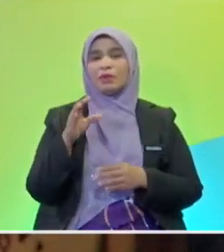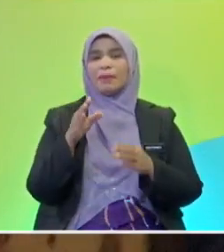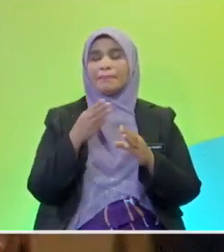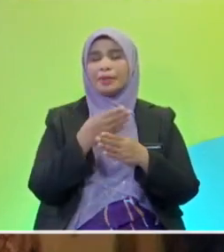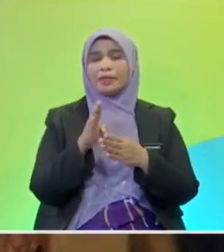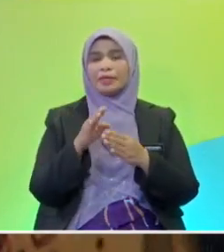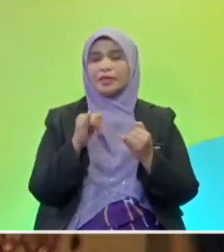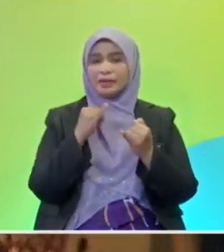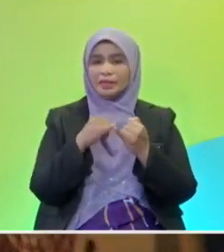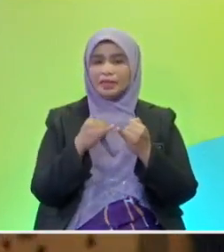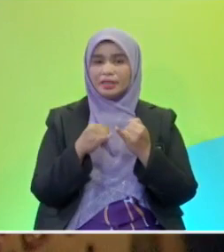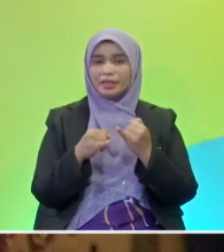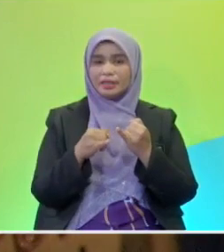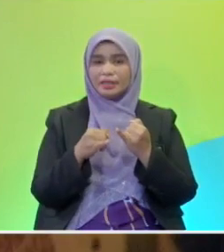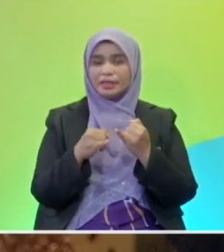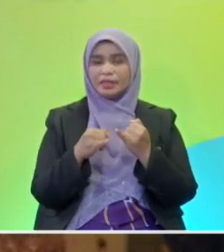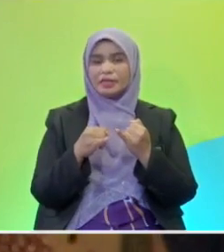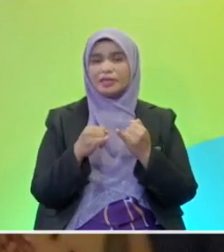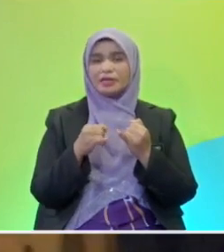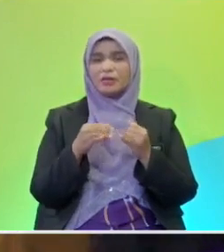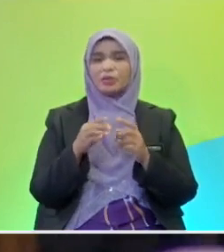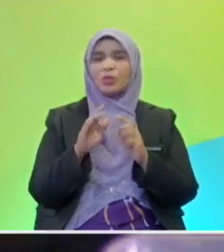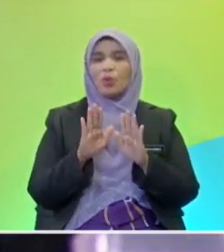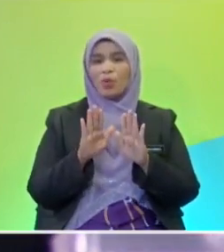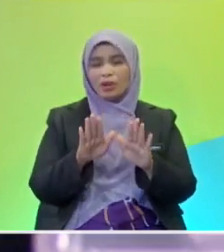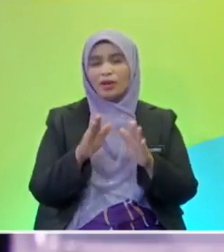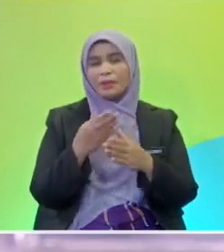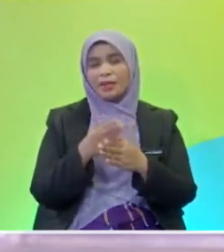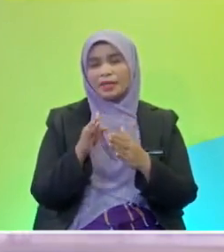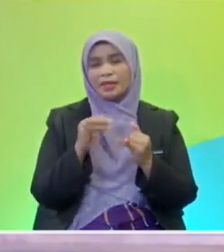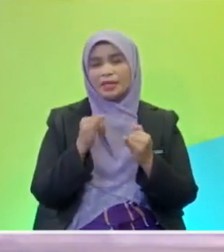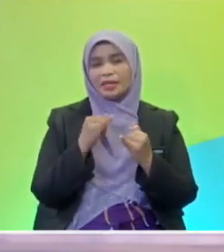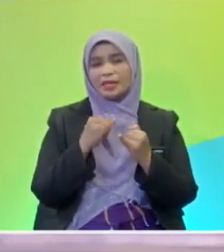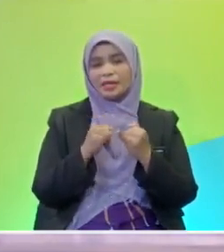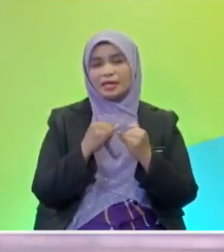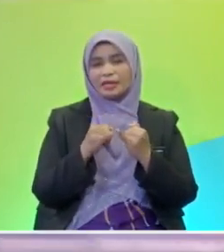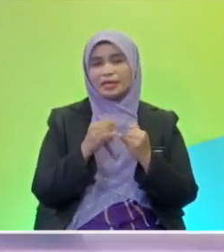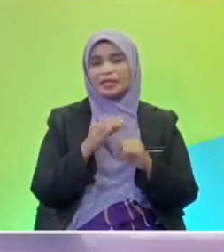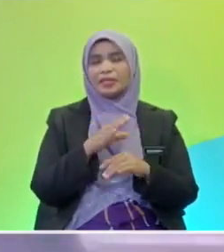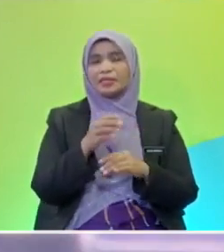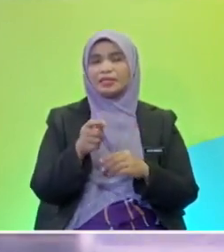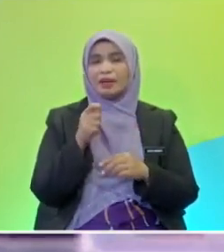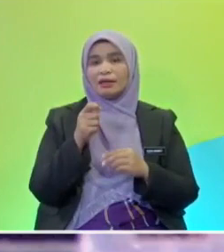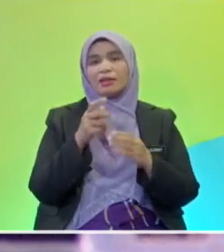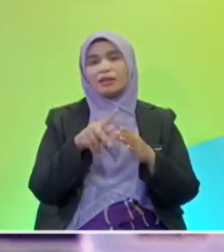hujung bahagian hujung ni okey okey boleh Cikgu okey dan kita tarik keluar